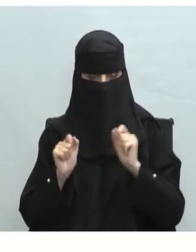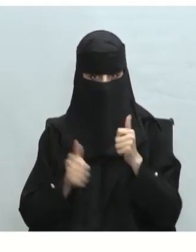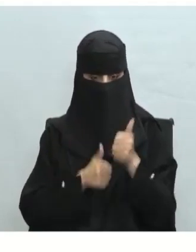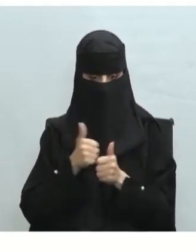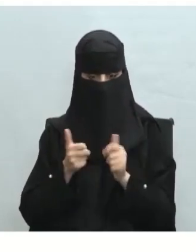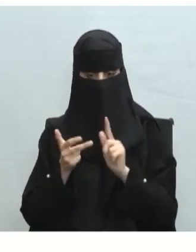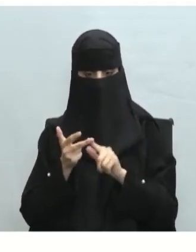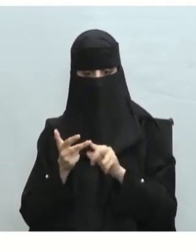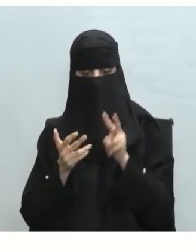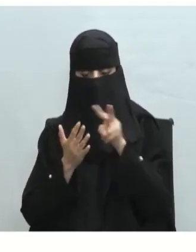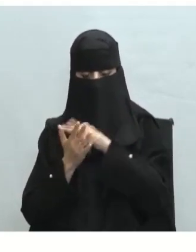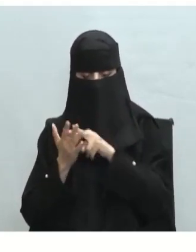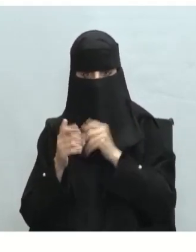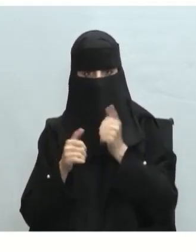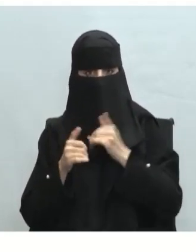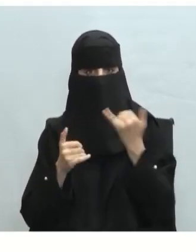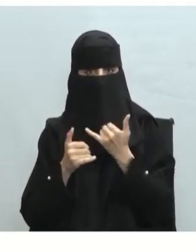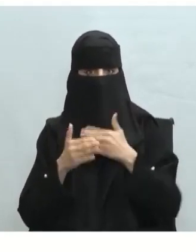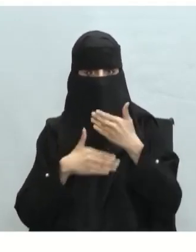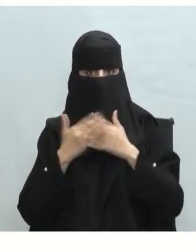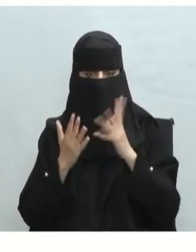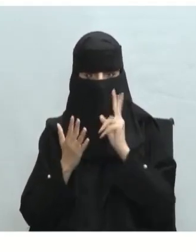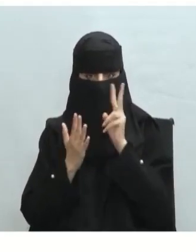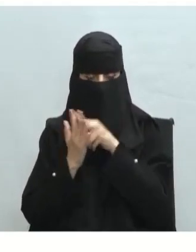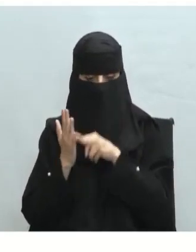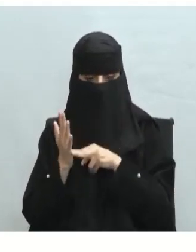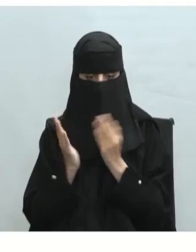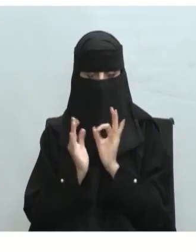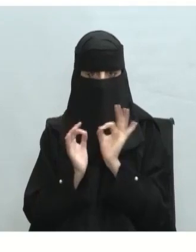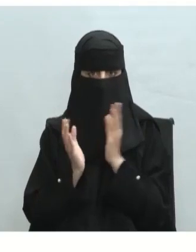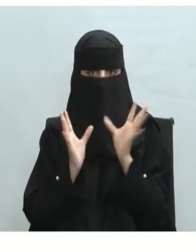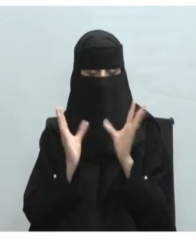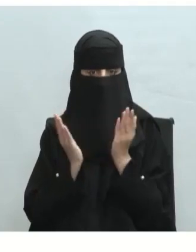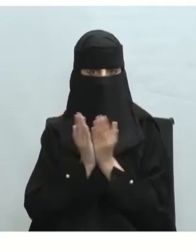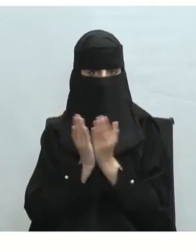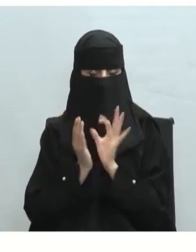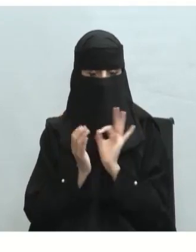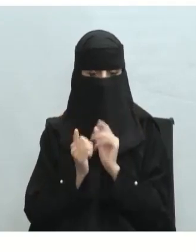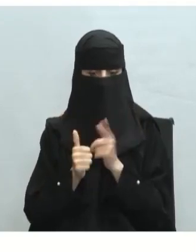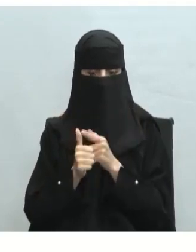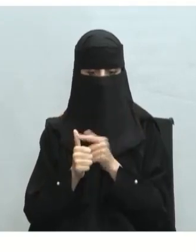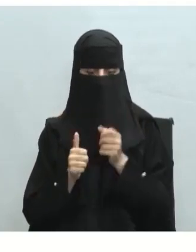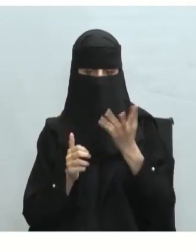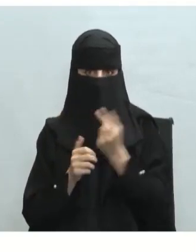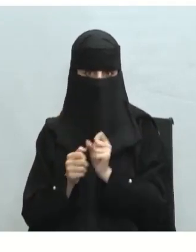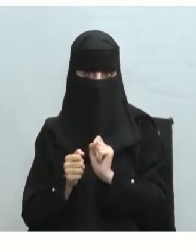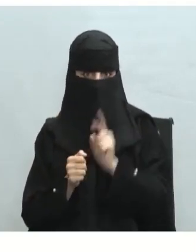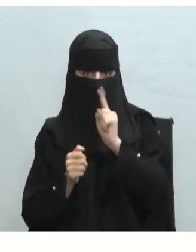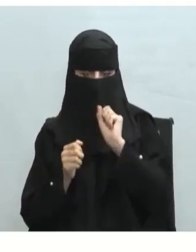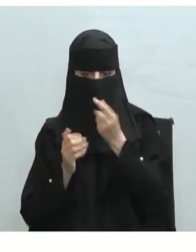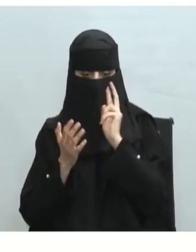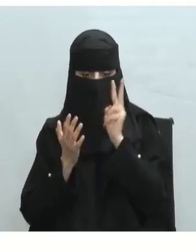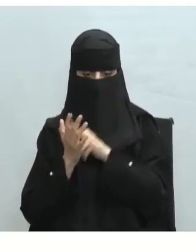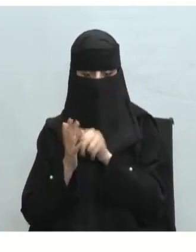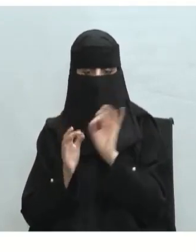والحوار قراءه لتكوين موقف قراءه التحليلي والنقد الاول مرتبه ارقاما ونقول مثلا القراءه للاطلاع ومتابعه